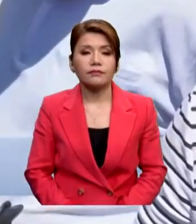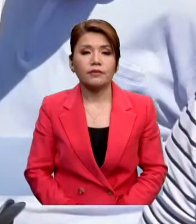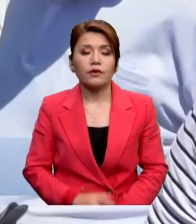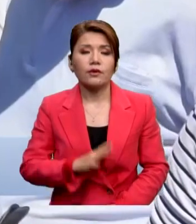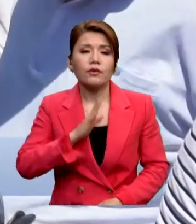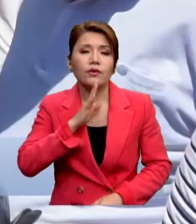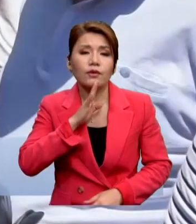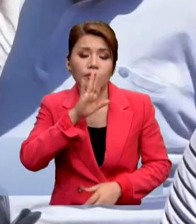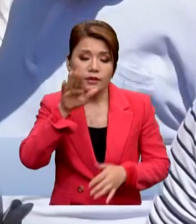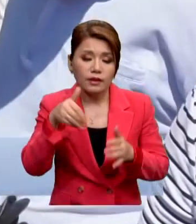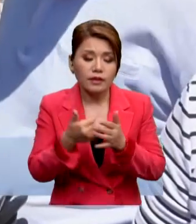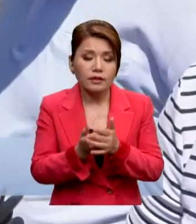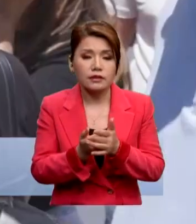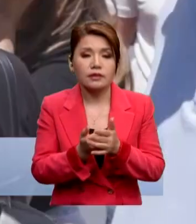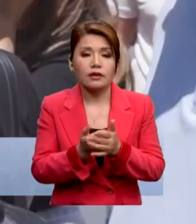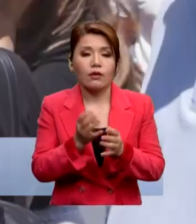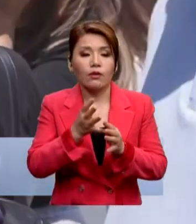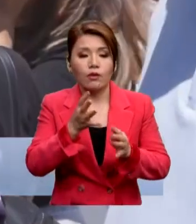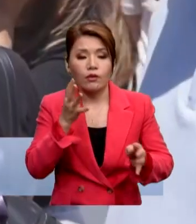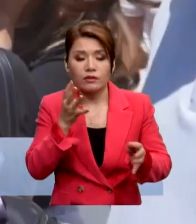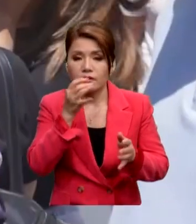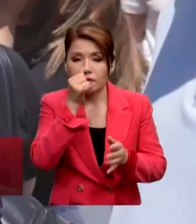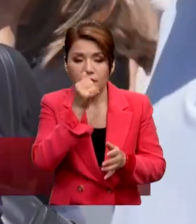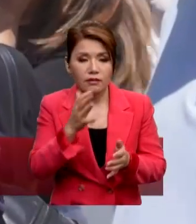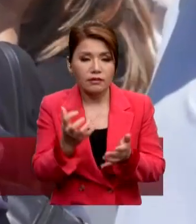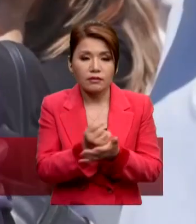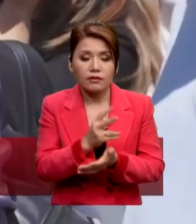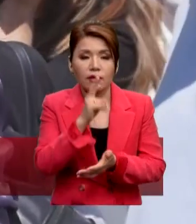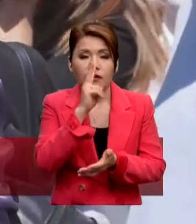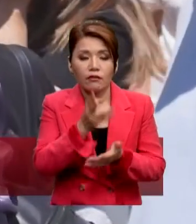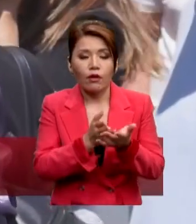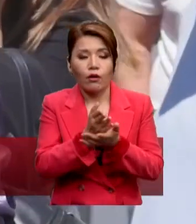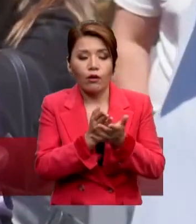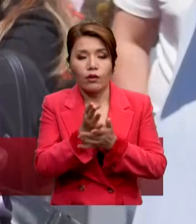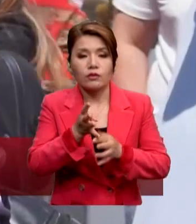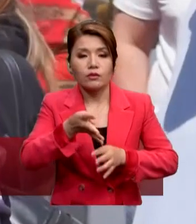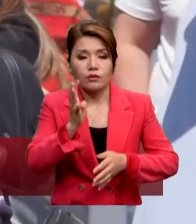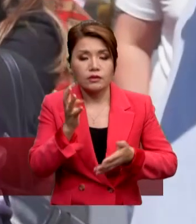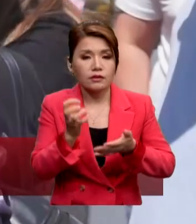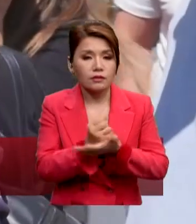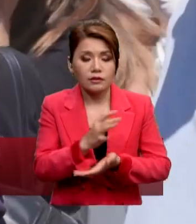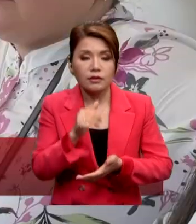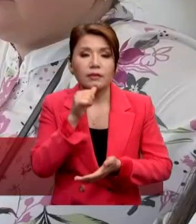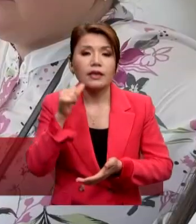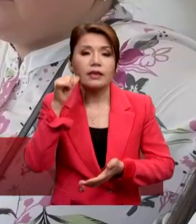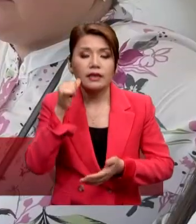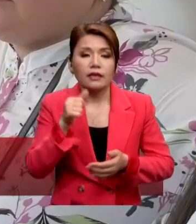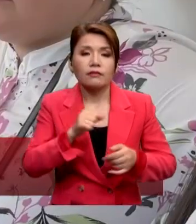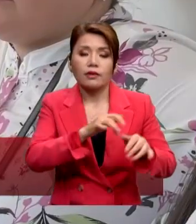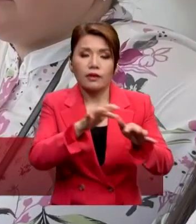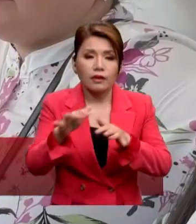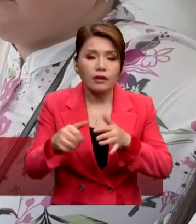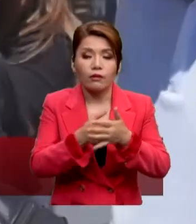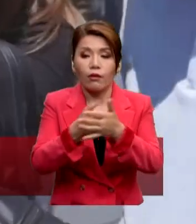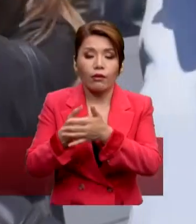Күні бойы осында тұрмыз. Таңнан бері кезек ұстай алмай тұрмыз. Мен 2 жыл бойы кезекке қол жеткіз алмай келем. Былтыр жыл бойы жүгірдім.